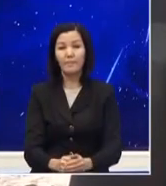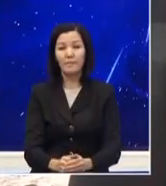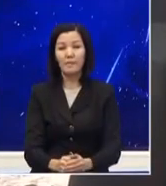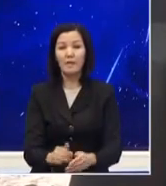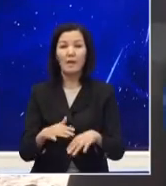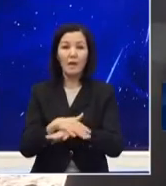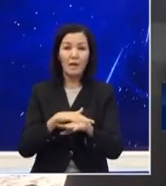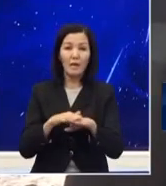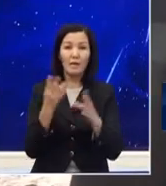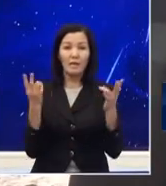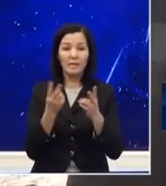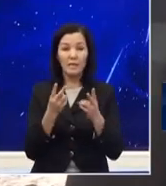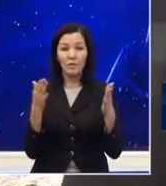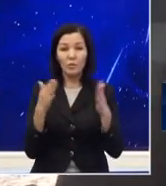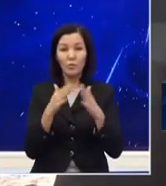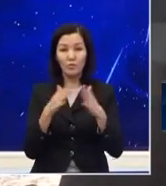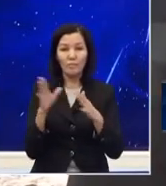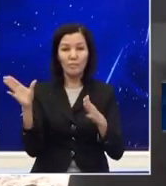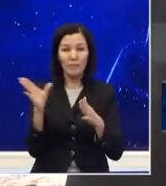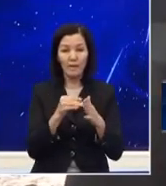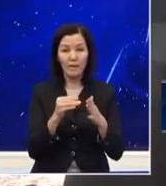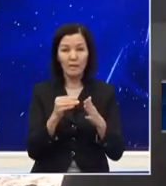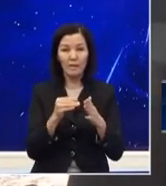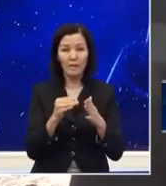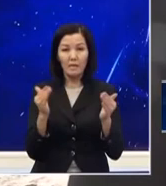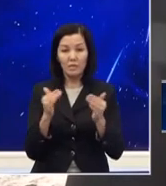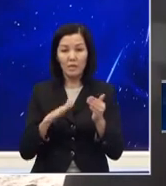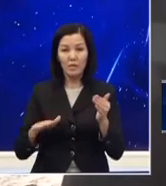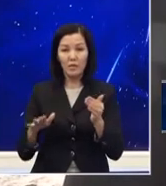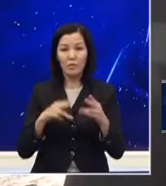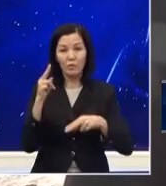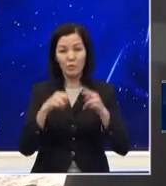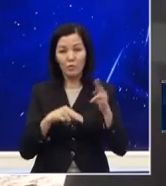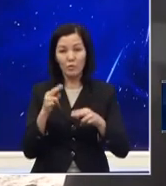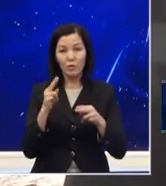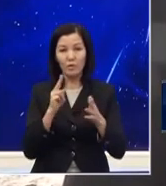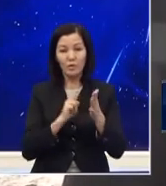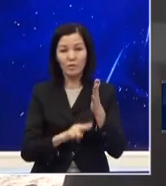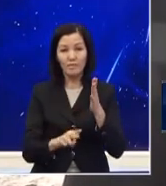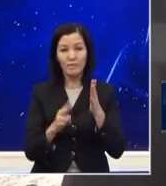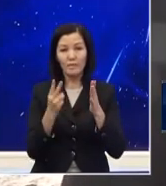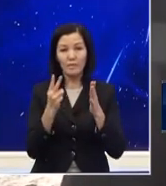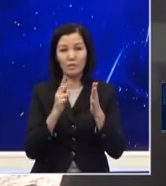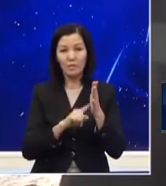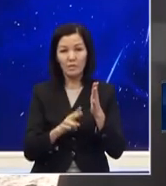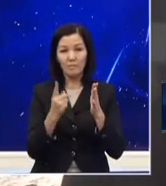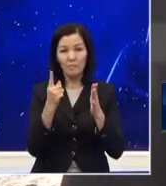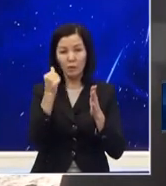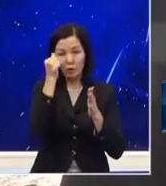халыққа керек, өйткені мына үйлердің бәрі, микрорайондардың бәрі, ықшам ауданның бәрі құрылғандары 72-71 жылдары